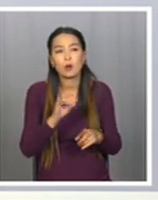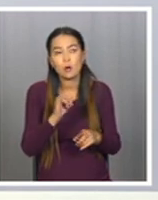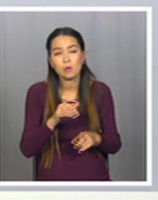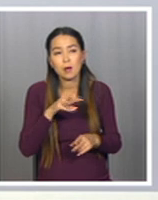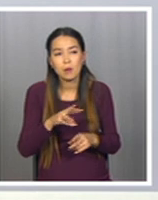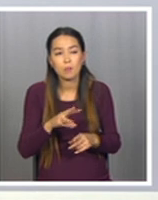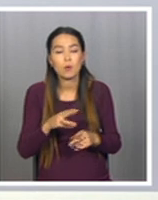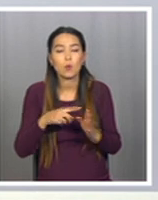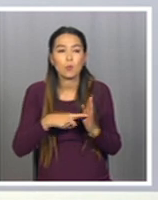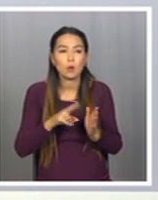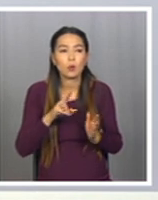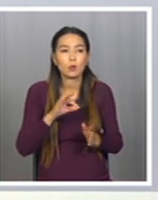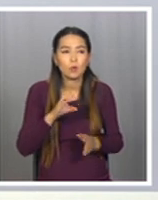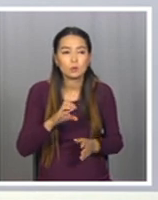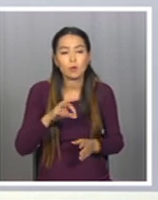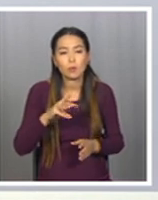косинус омегаты.